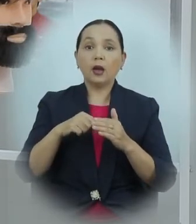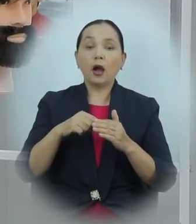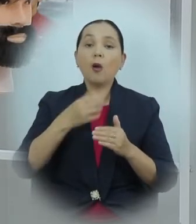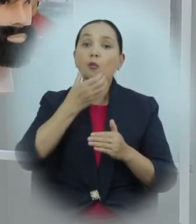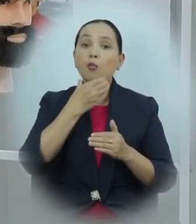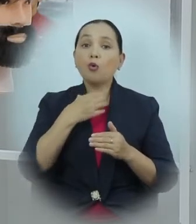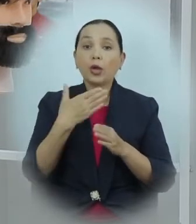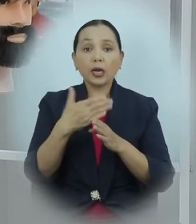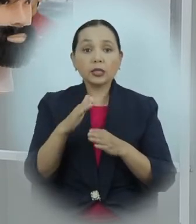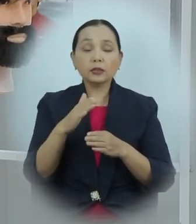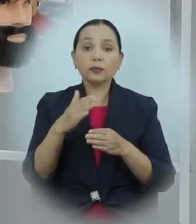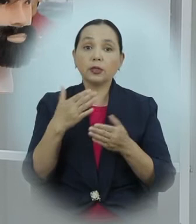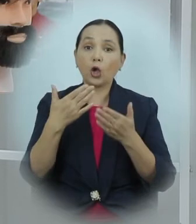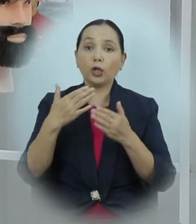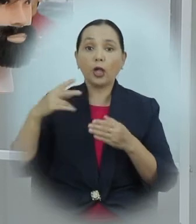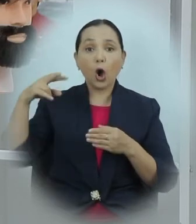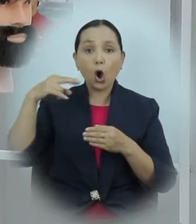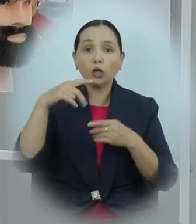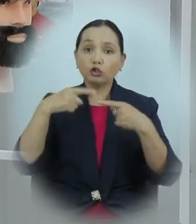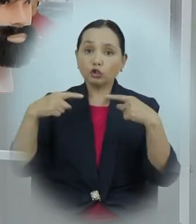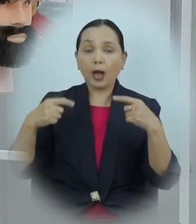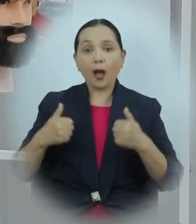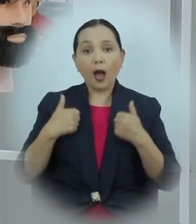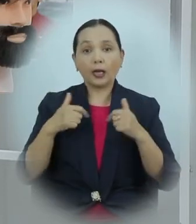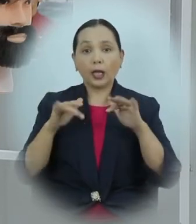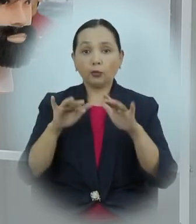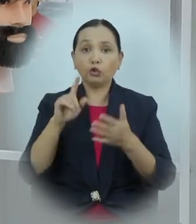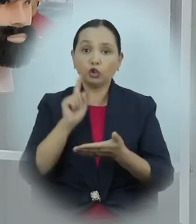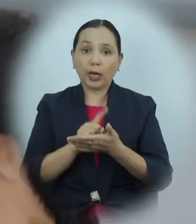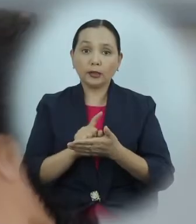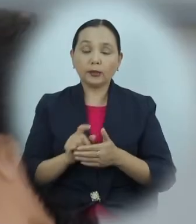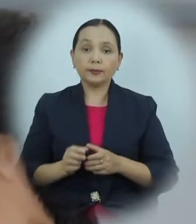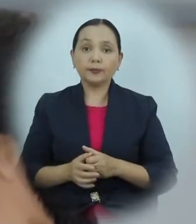bo'yin qism yoki tukla olishda shunday harakatda bo'lishi shart.